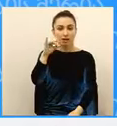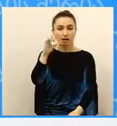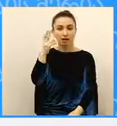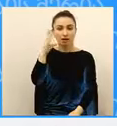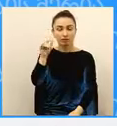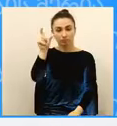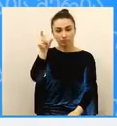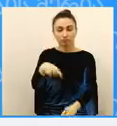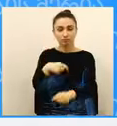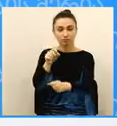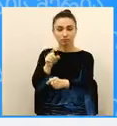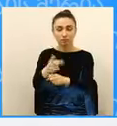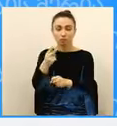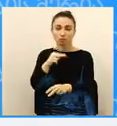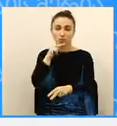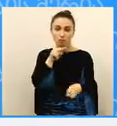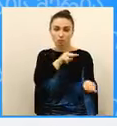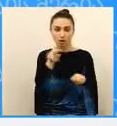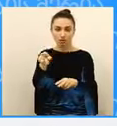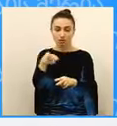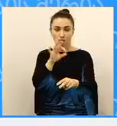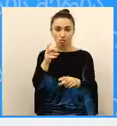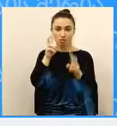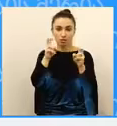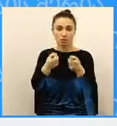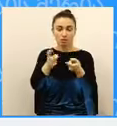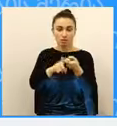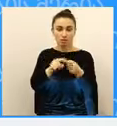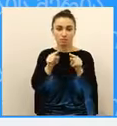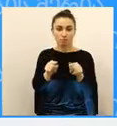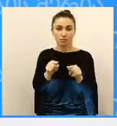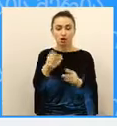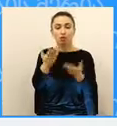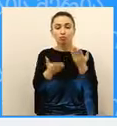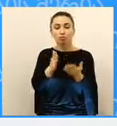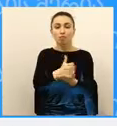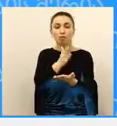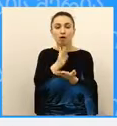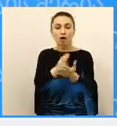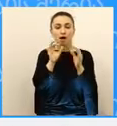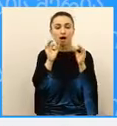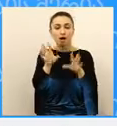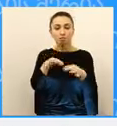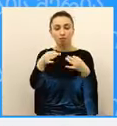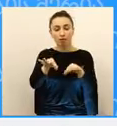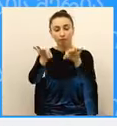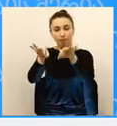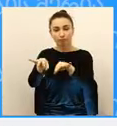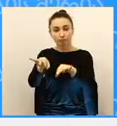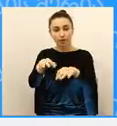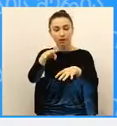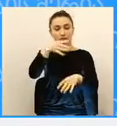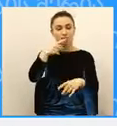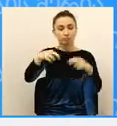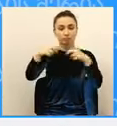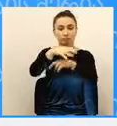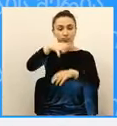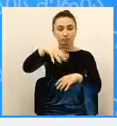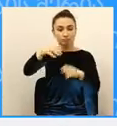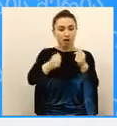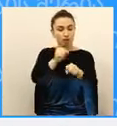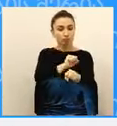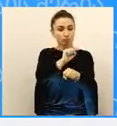რომ მაქსიმალური ყურადღება დაეთმოს ამას და თუ იქნება არასწორი პარკირება, ზებრა გადასასვლელზე